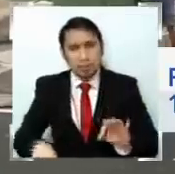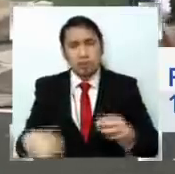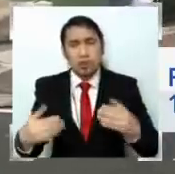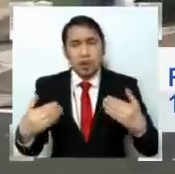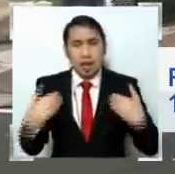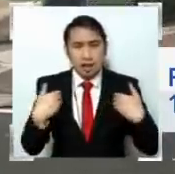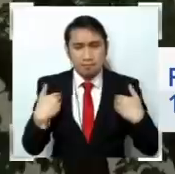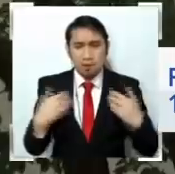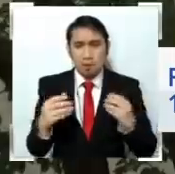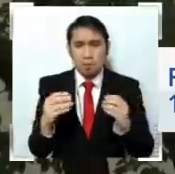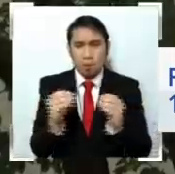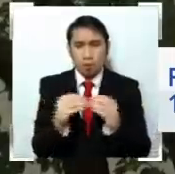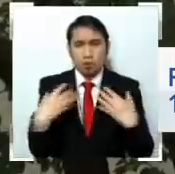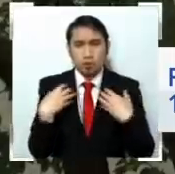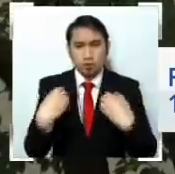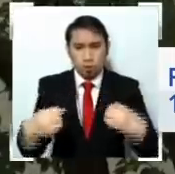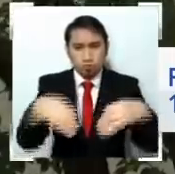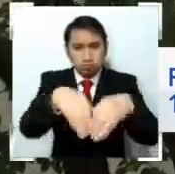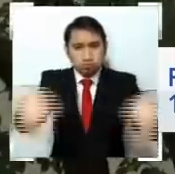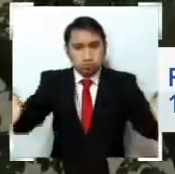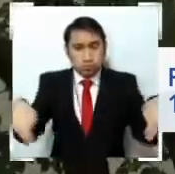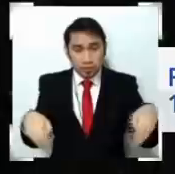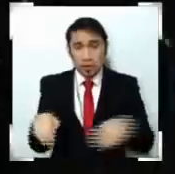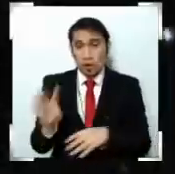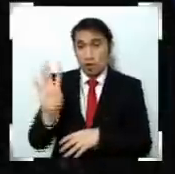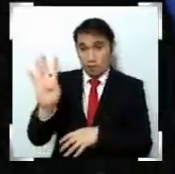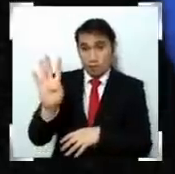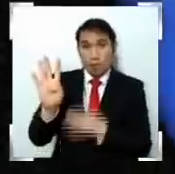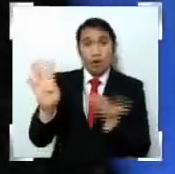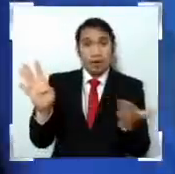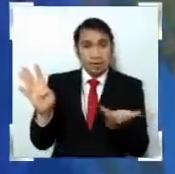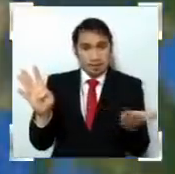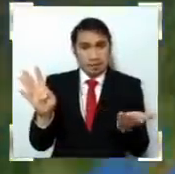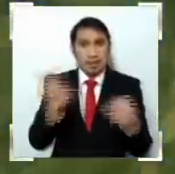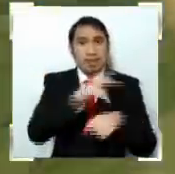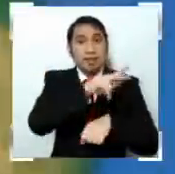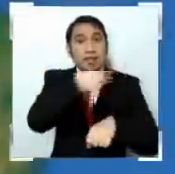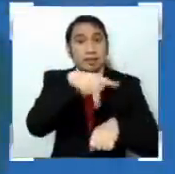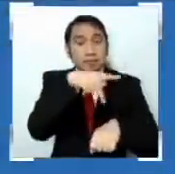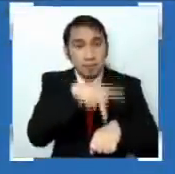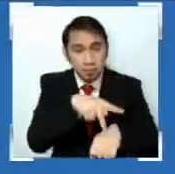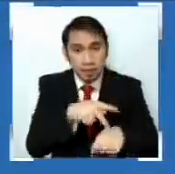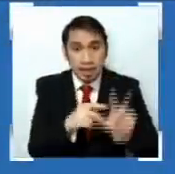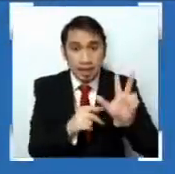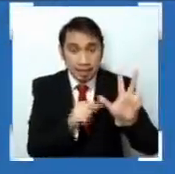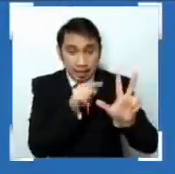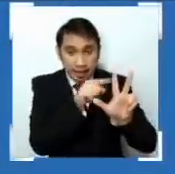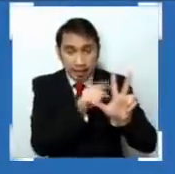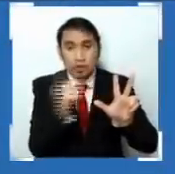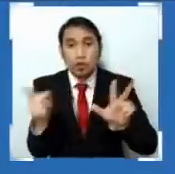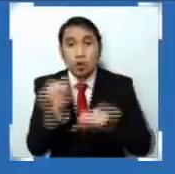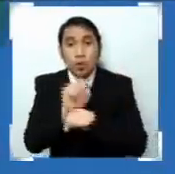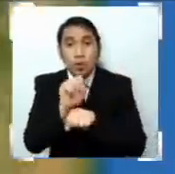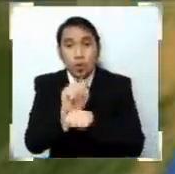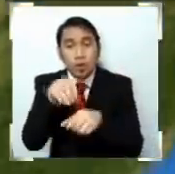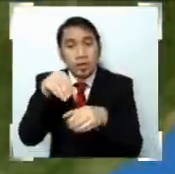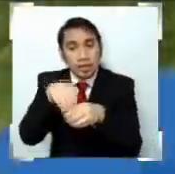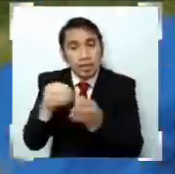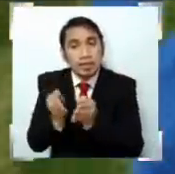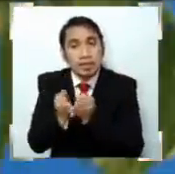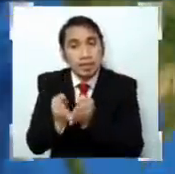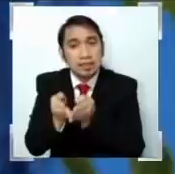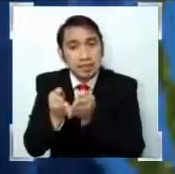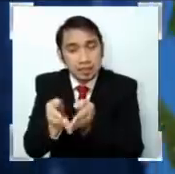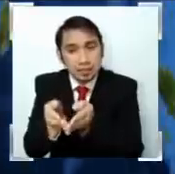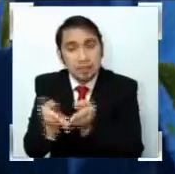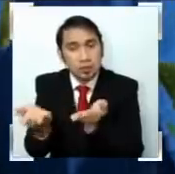4 na bagong kaso ng Delta variant ang naitala sa bansa. 3 sa kanila mga seaman na crew ng MV Eastern Hope na nakadaong ngayon sa South